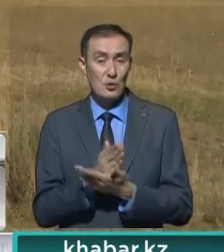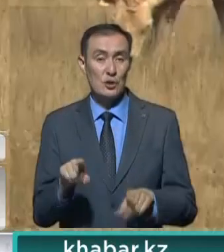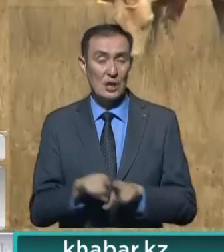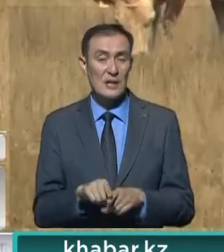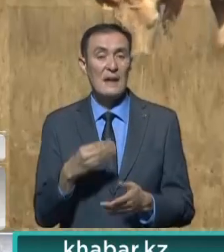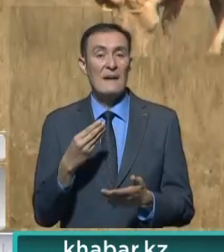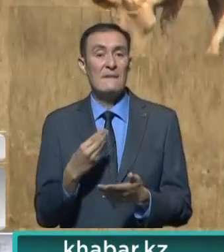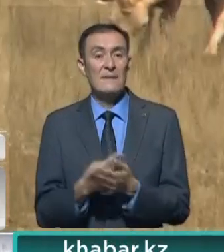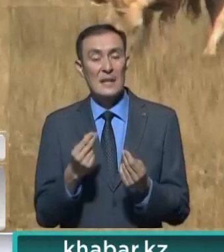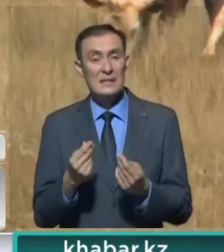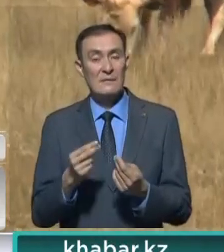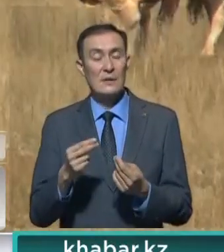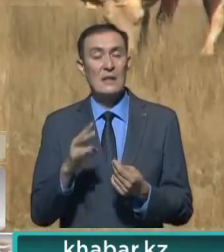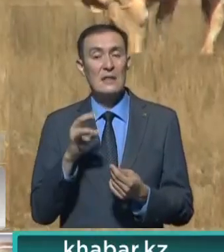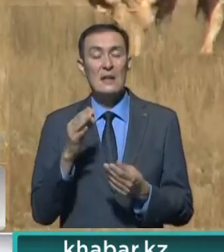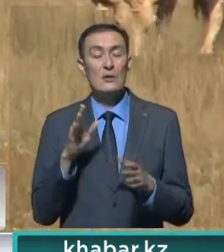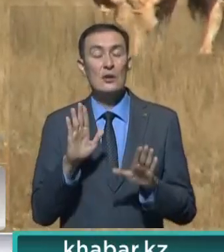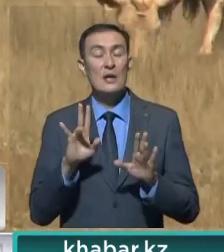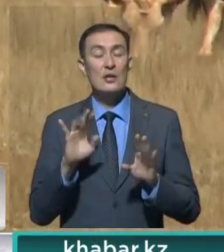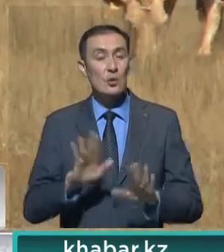и нефинансовые меры господдержки.